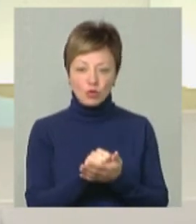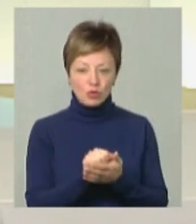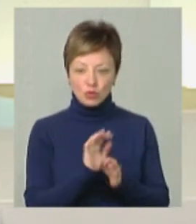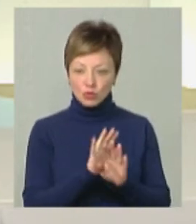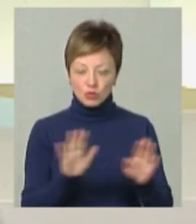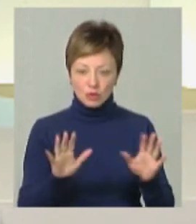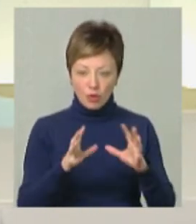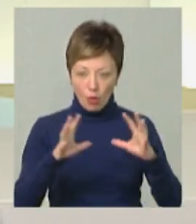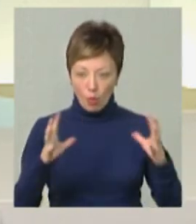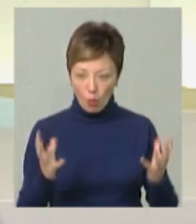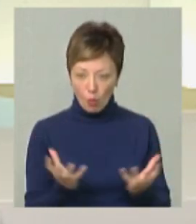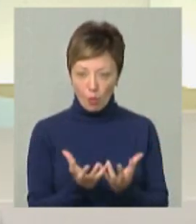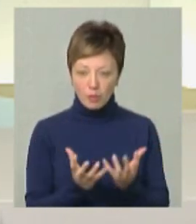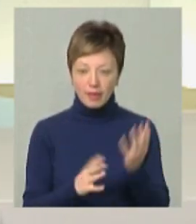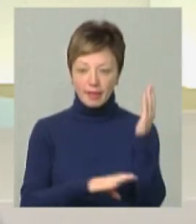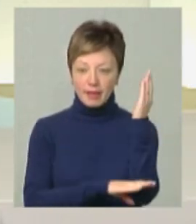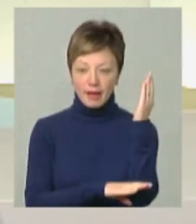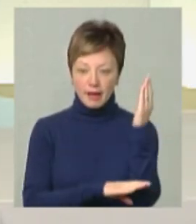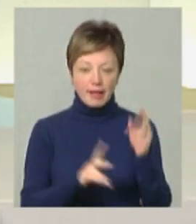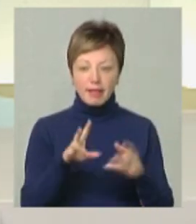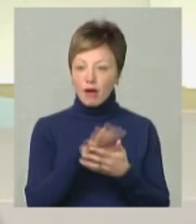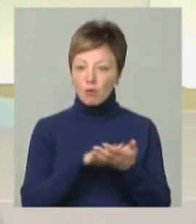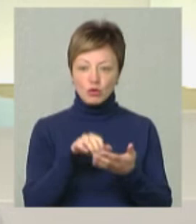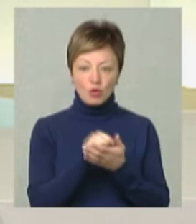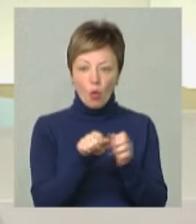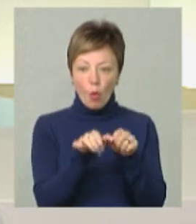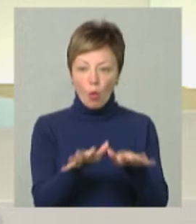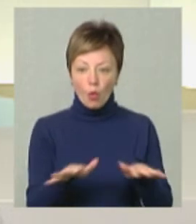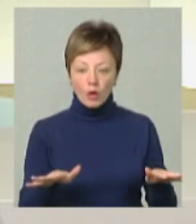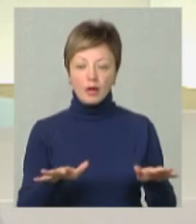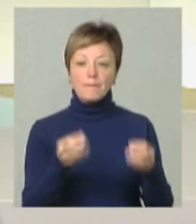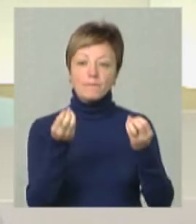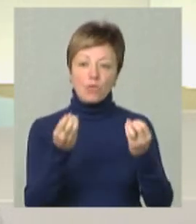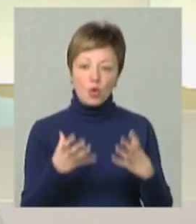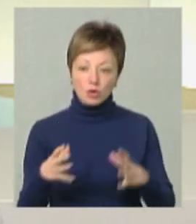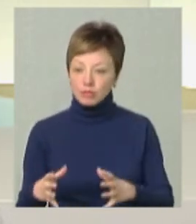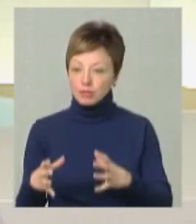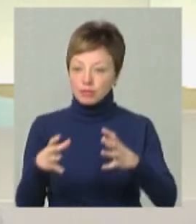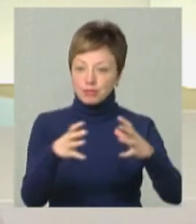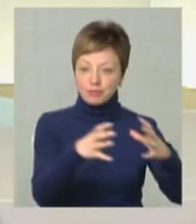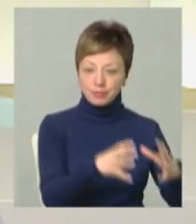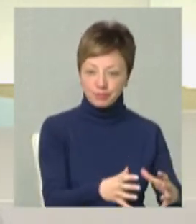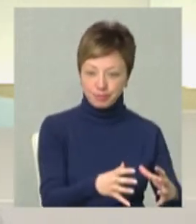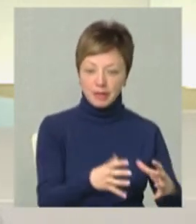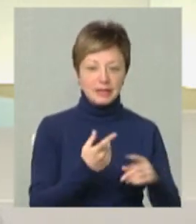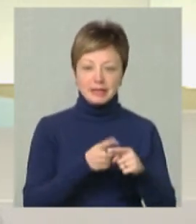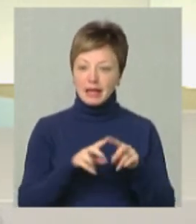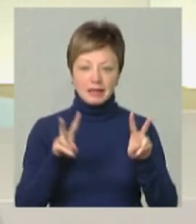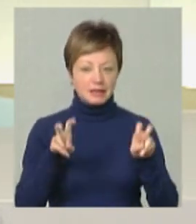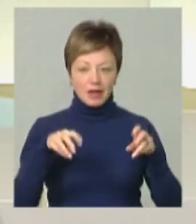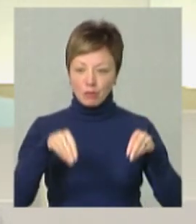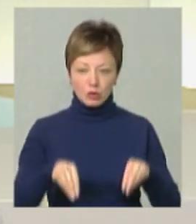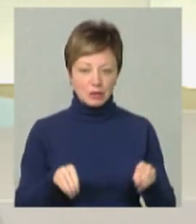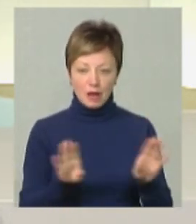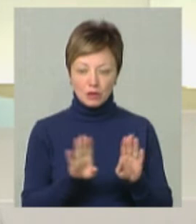абсолютно ком, і абсолютно не пошкоджуючи кореневу систему, просто перевалюєш її, це навіть не називається